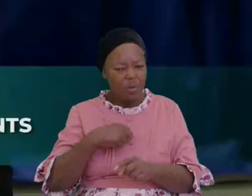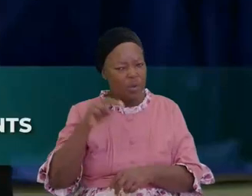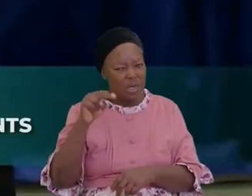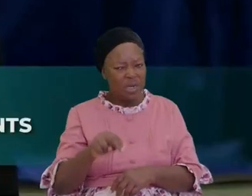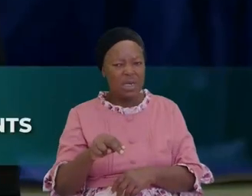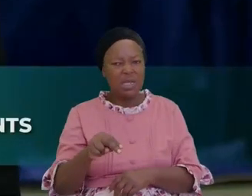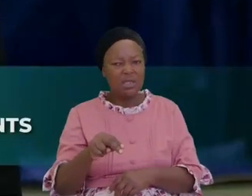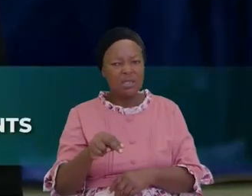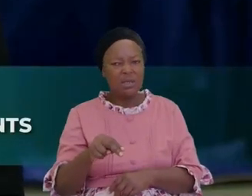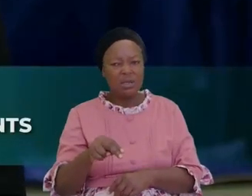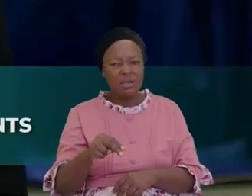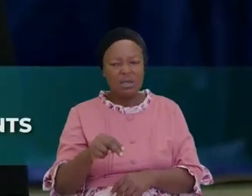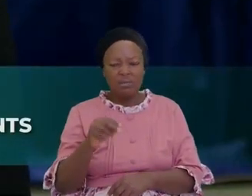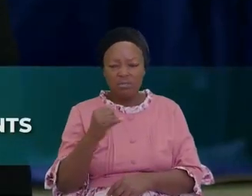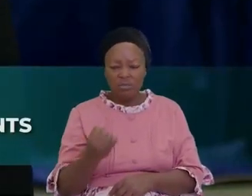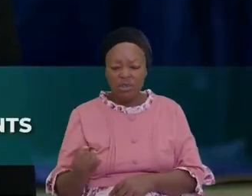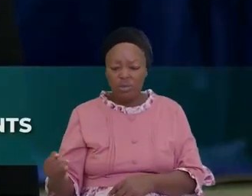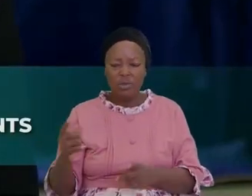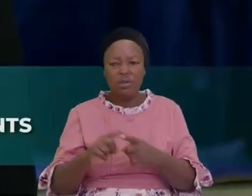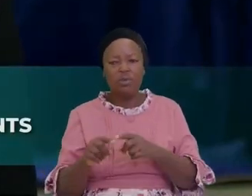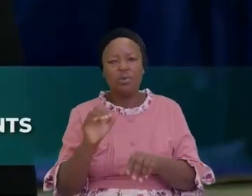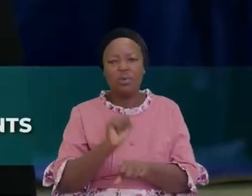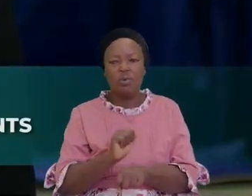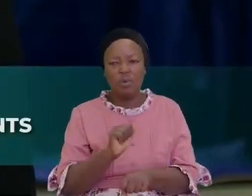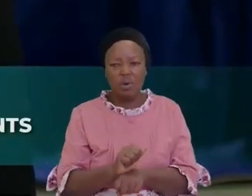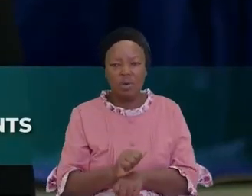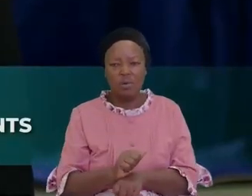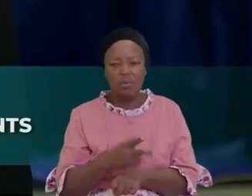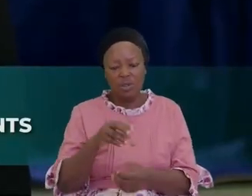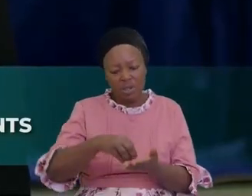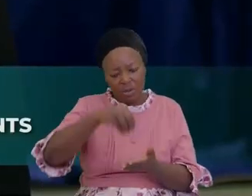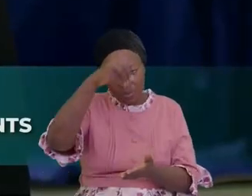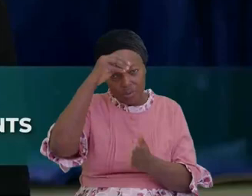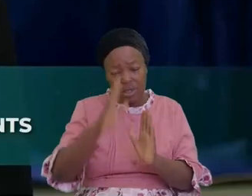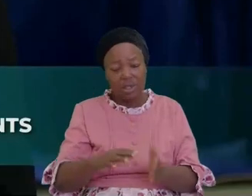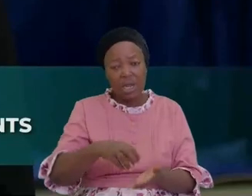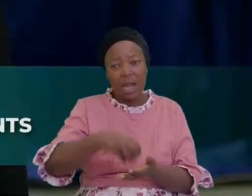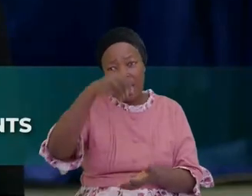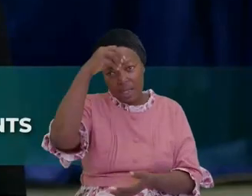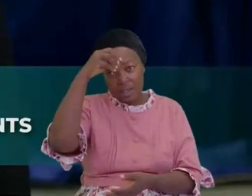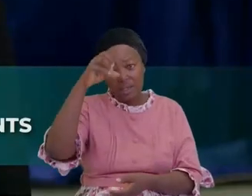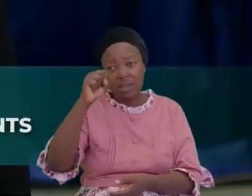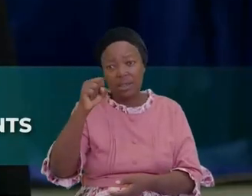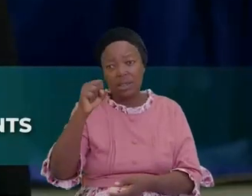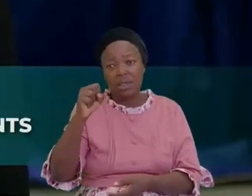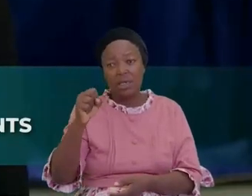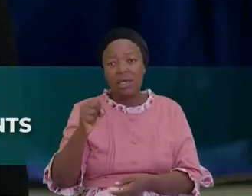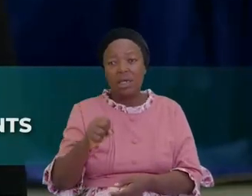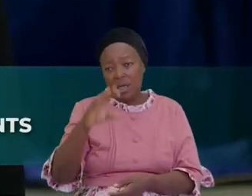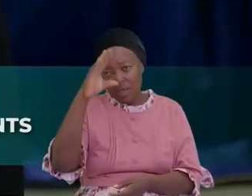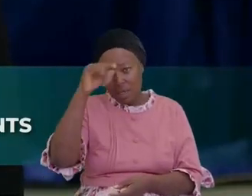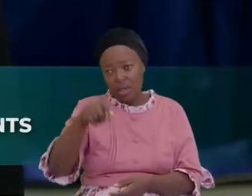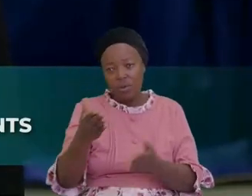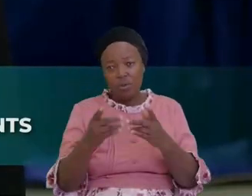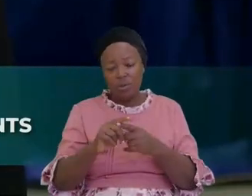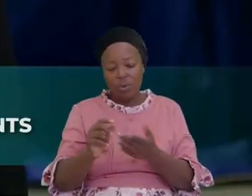Mais nous avons besoin des instruments pour travailler. Les élèves apprennent. et il